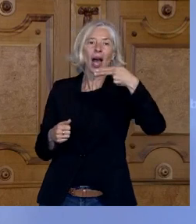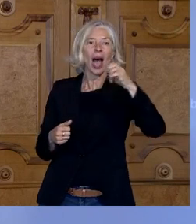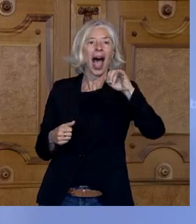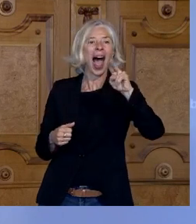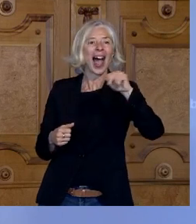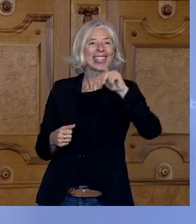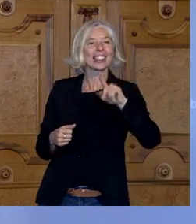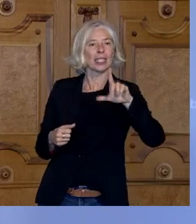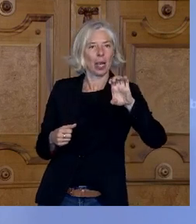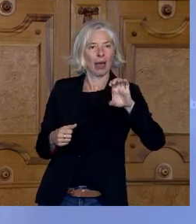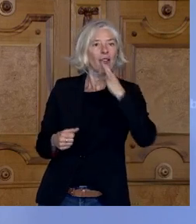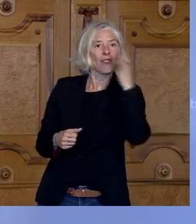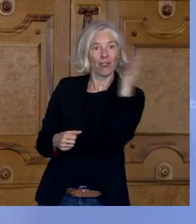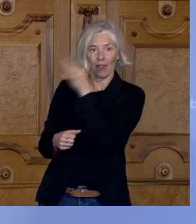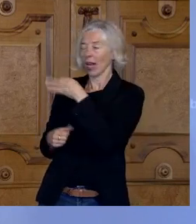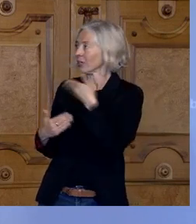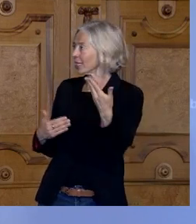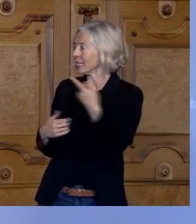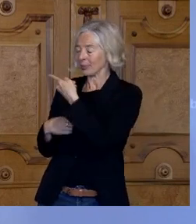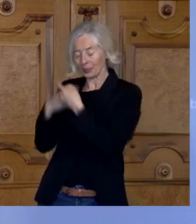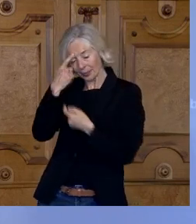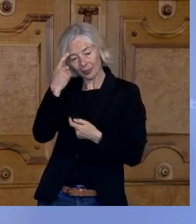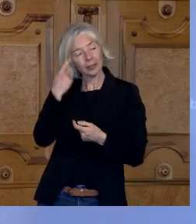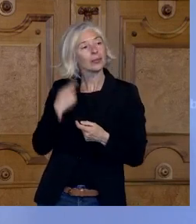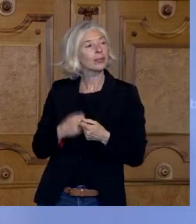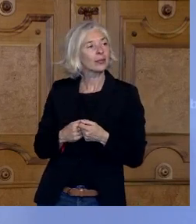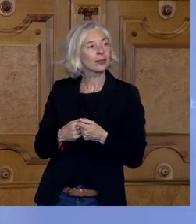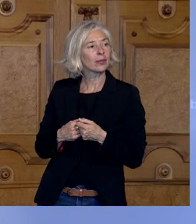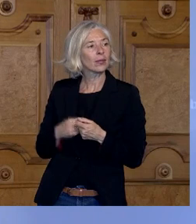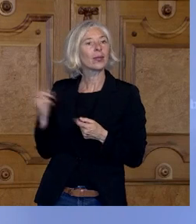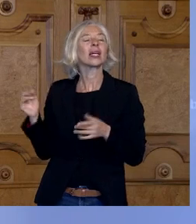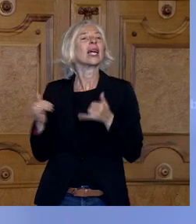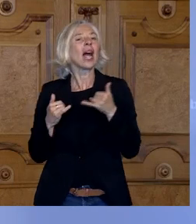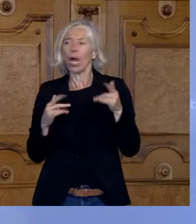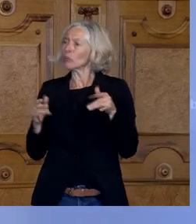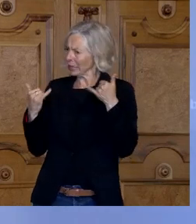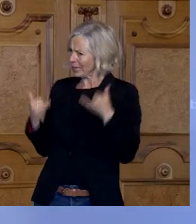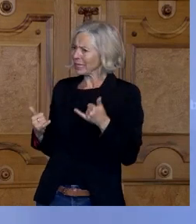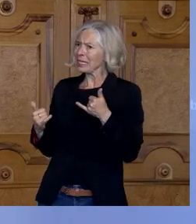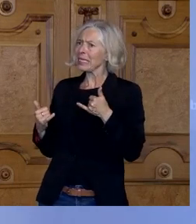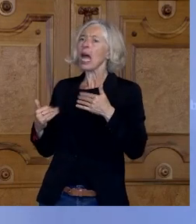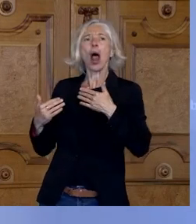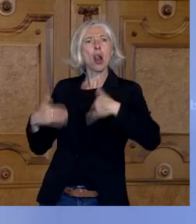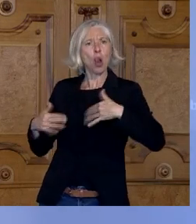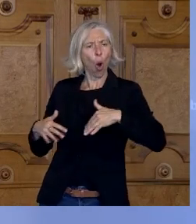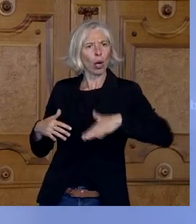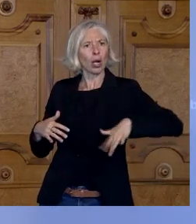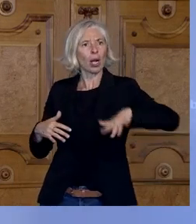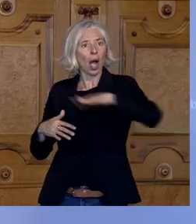finden trotz der Lockerungen weiterhin Kontrollen auf Plätzen und Grünanlagen statt? Da darf ich den Herrn Pinsch nach vorne